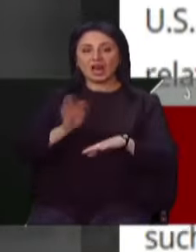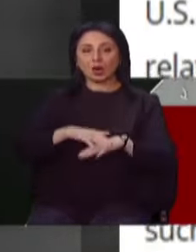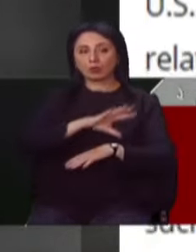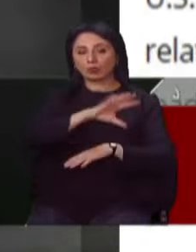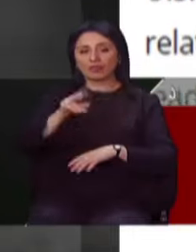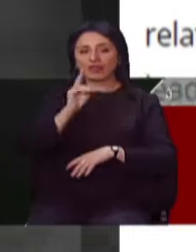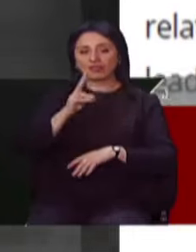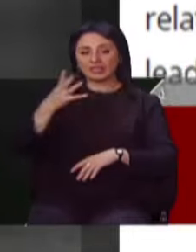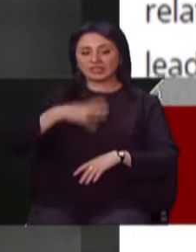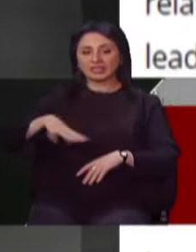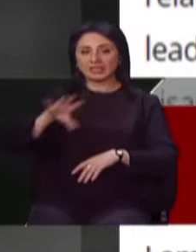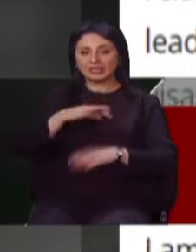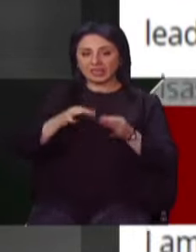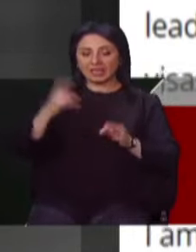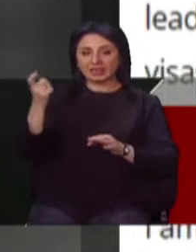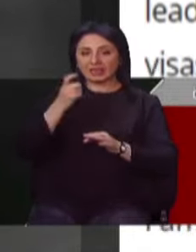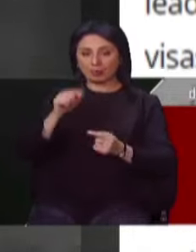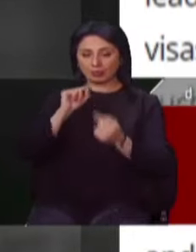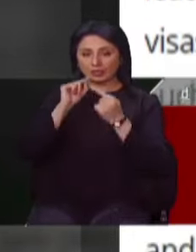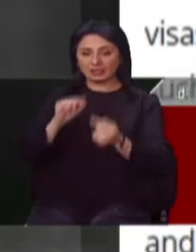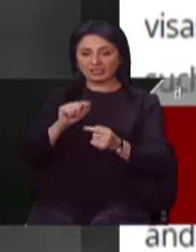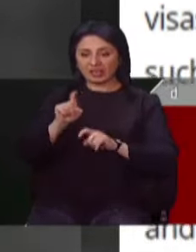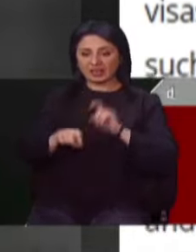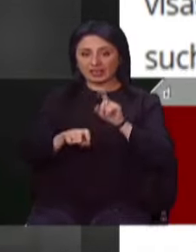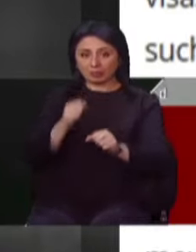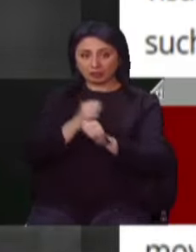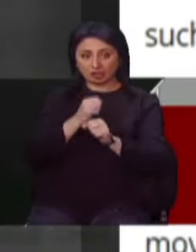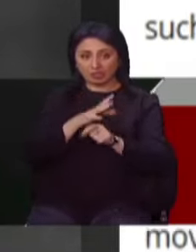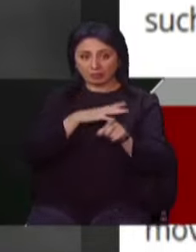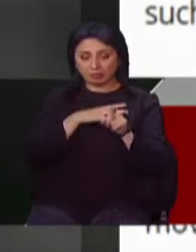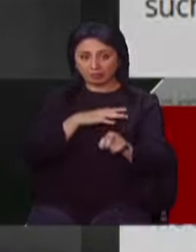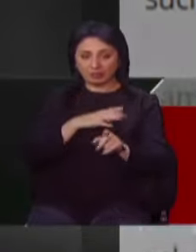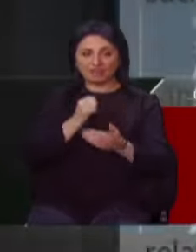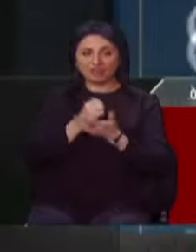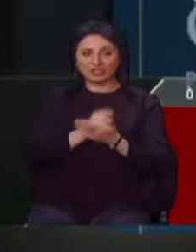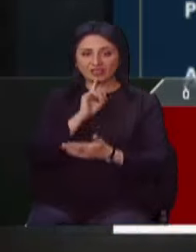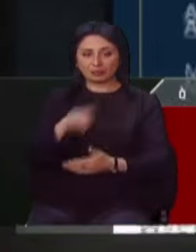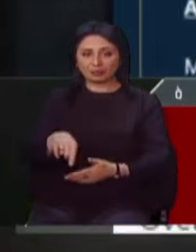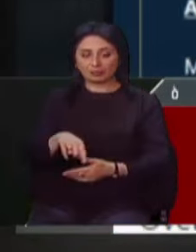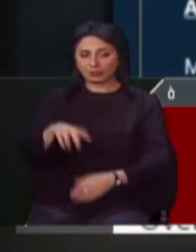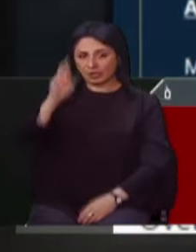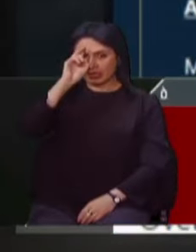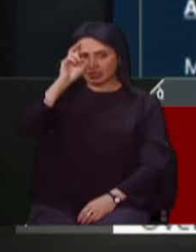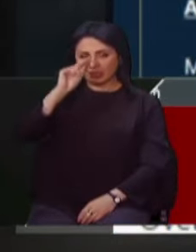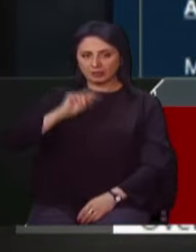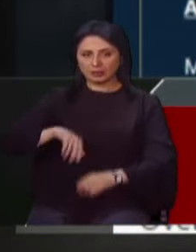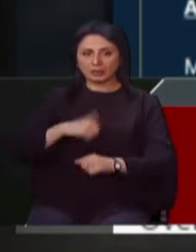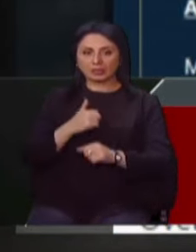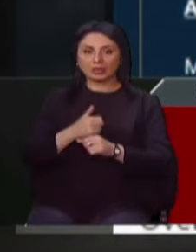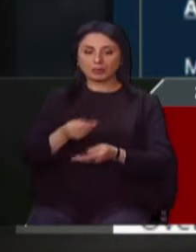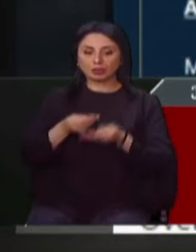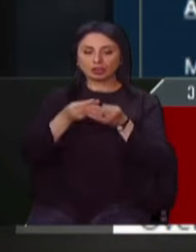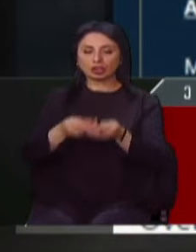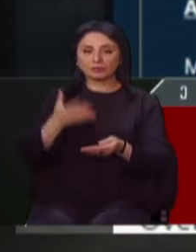ყველას, ვისაც საქართველოს დემოკრატიის წინააღმდეგ გადადგმულ ნაბიჯში დასდებს ბრალს. სახელმწიფო დეპარტამენტს